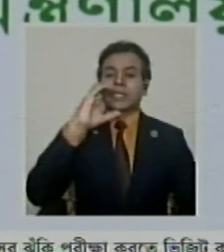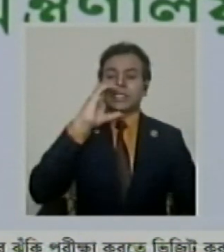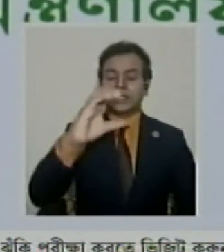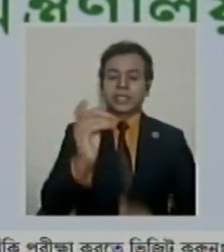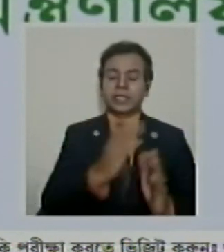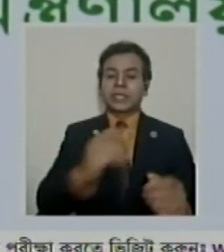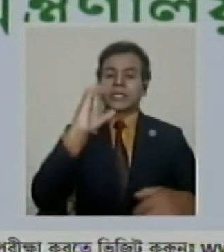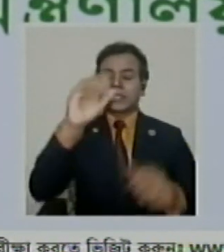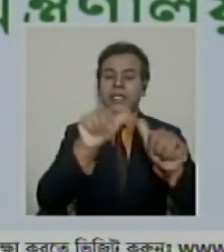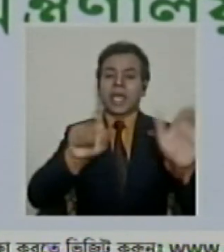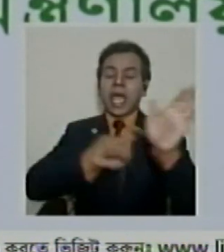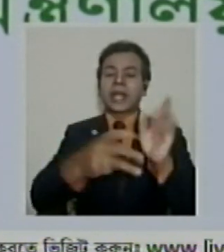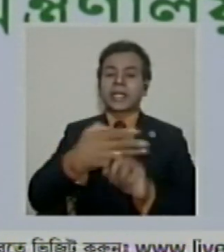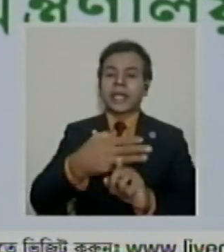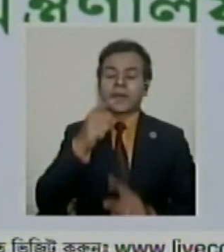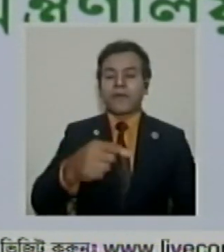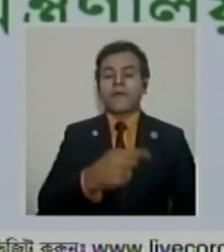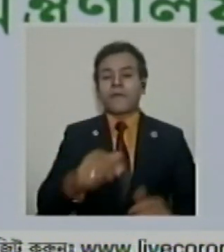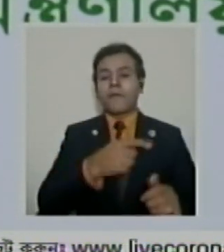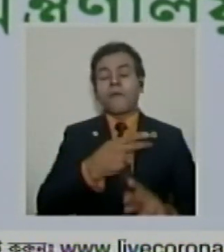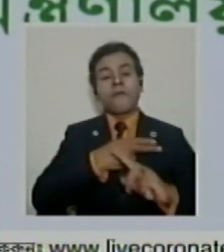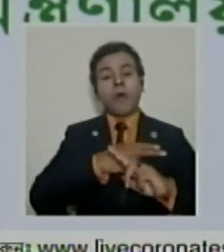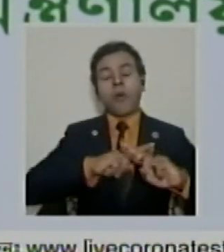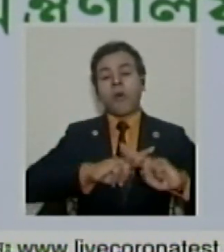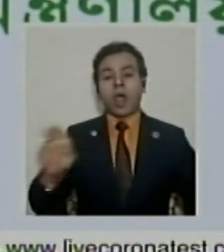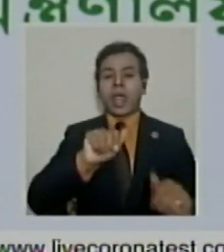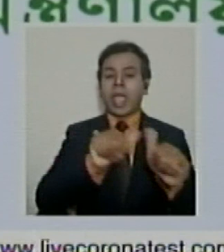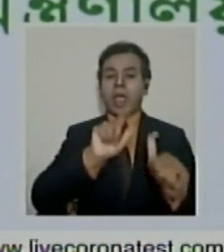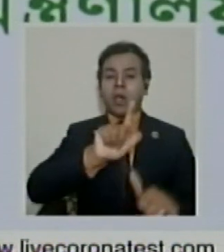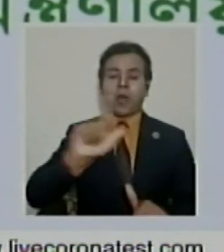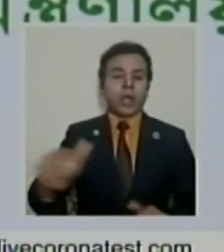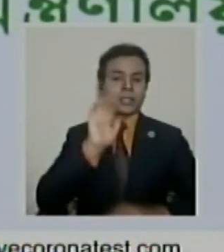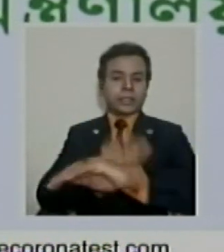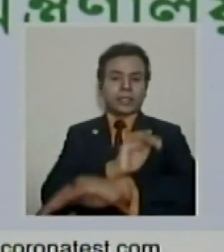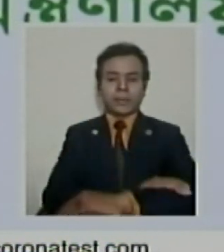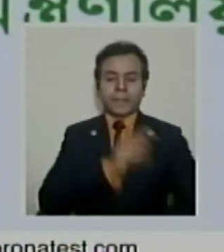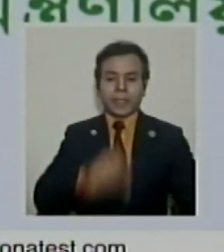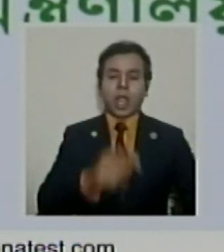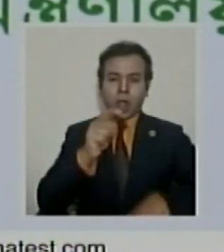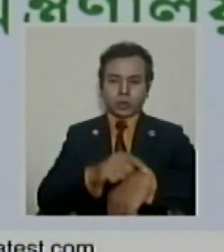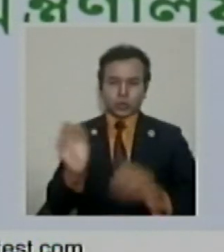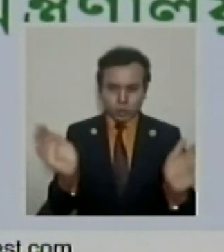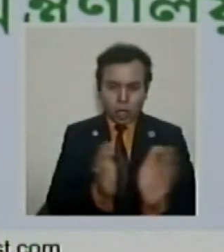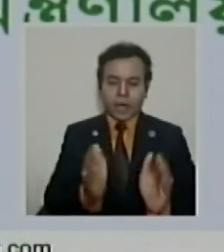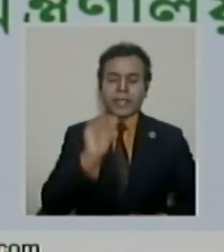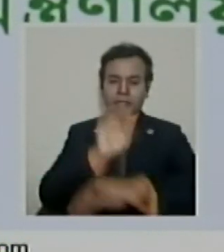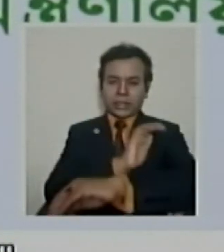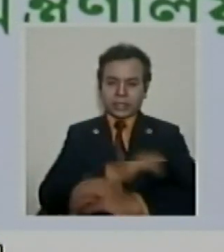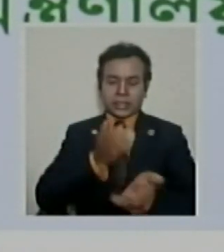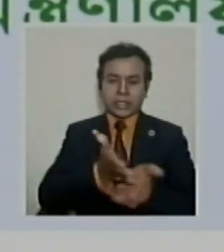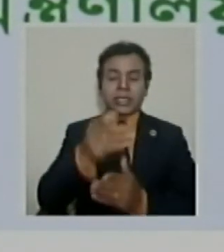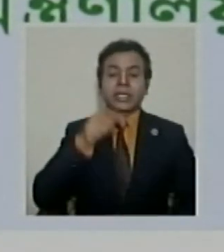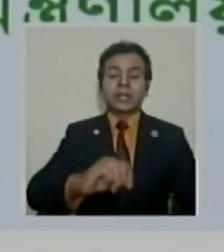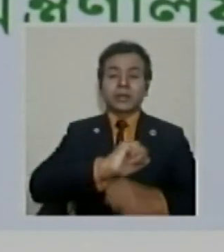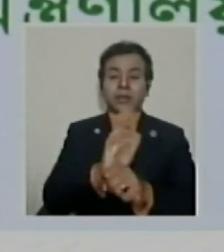চালু করেছে যার নাম CDC কেয়ার ফর অল, CDC আছে আপনার পাশে নামের এই সেবাটি। যদিও এখন